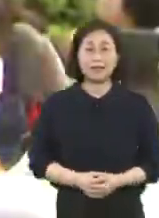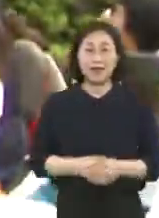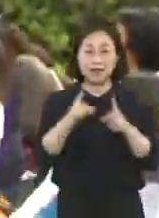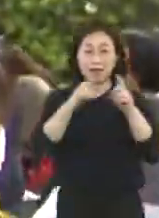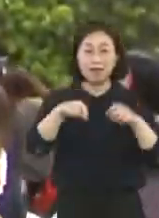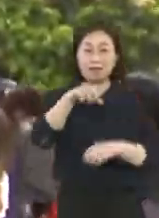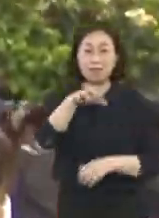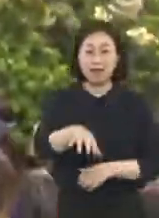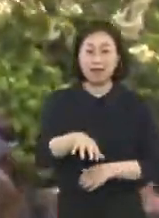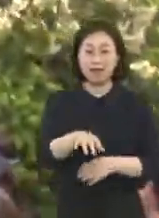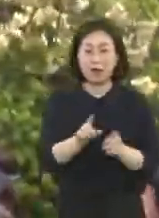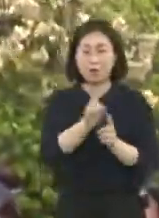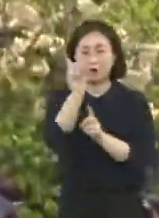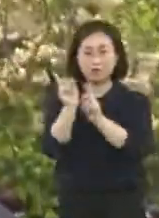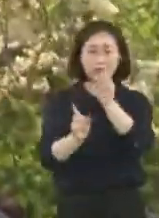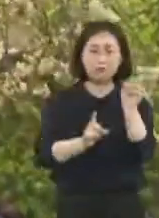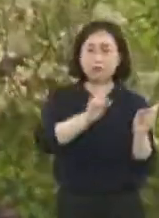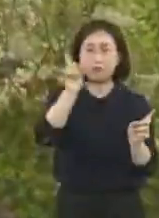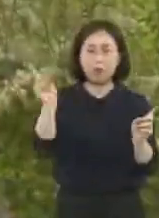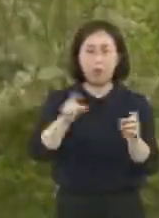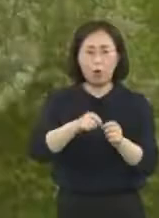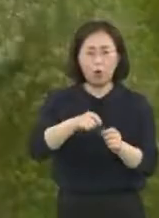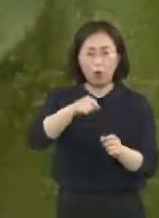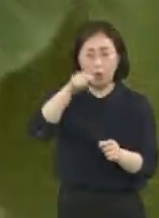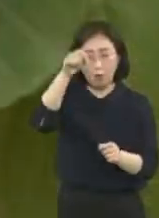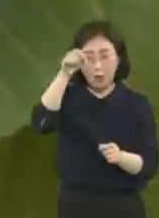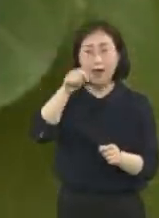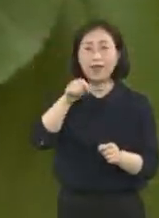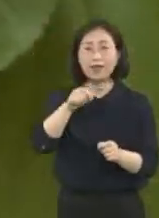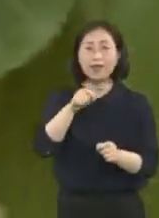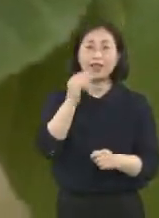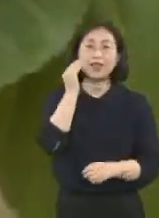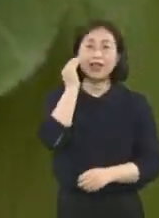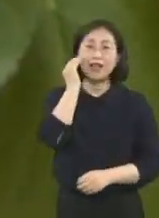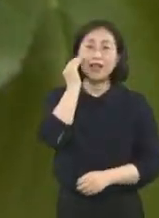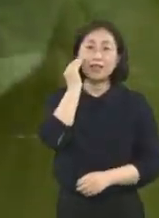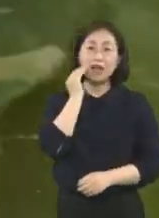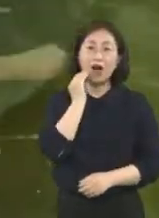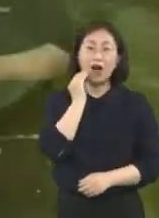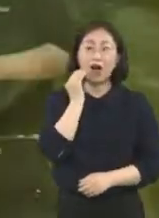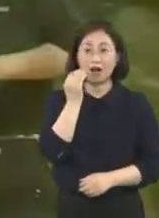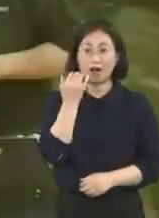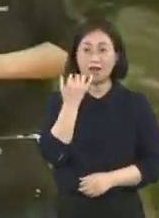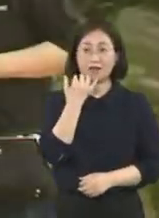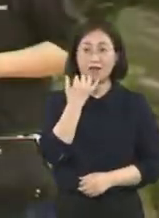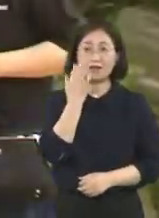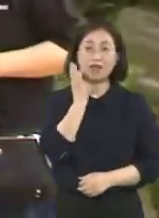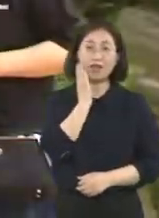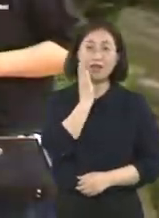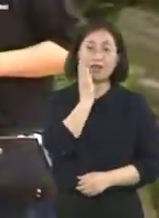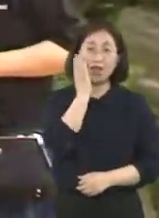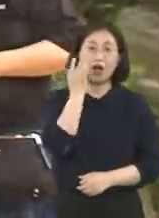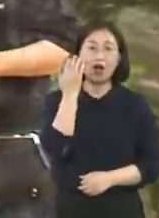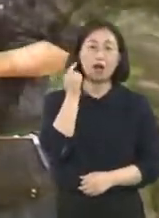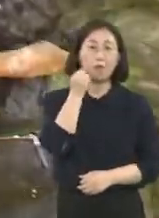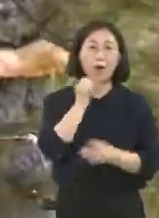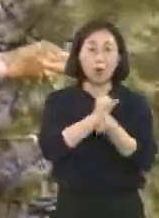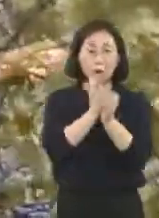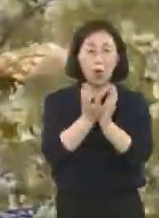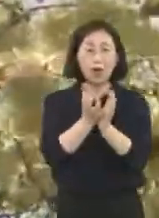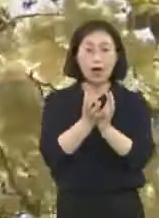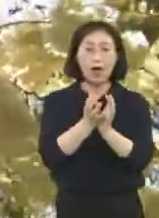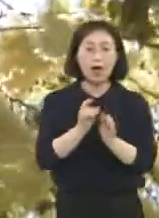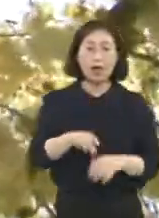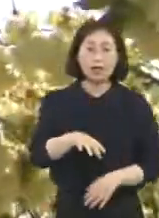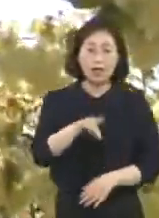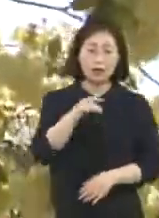앞마당에서 가지를 사방으로 들이우며 오랜 세월을 지켜온 청벚꽃. 희고 분홍빛인 여느 벚꽃과 달리 연한 녹두빛을